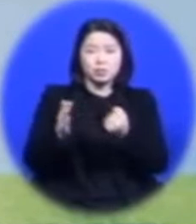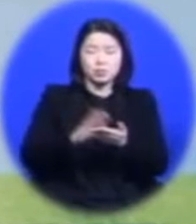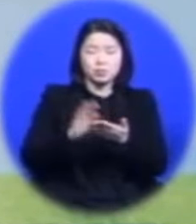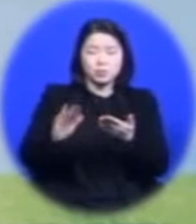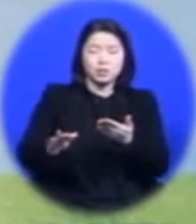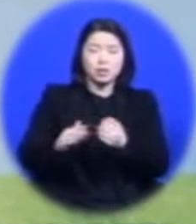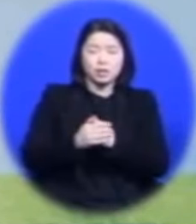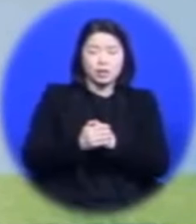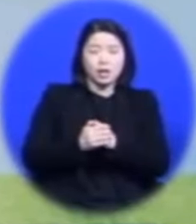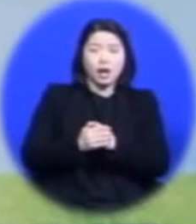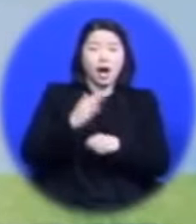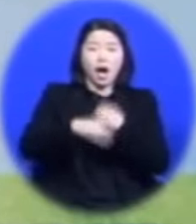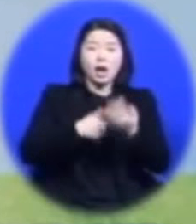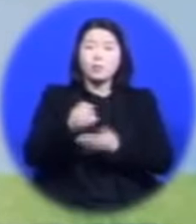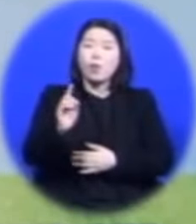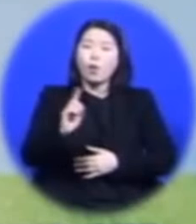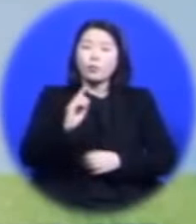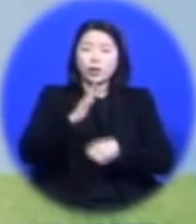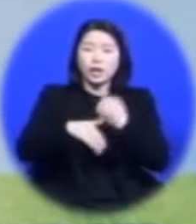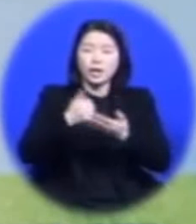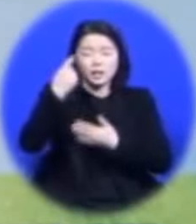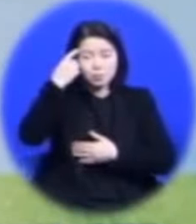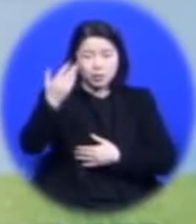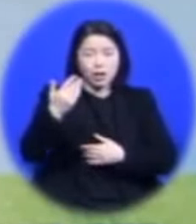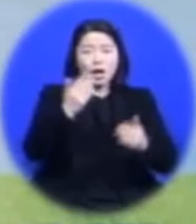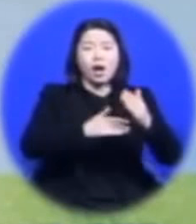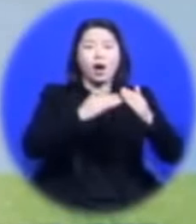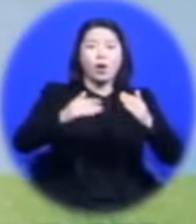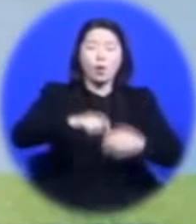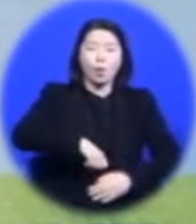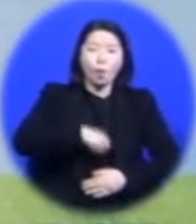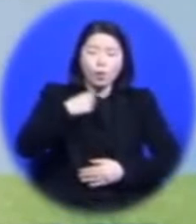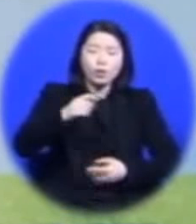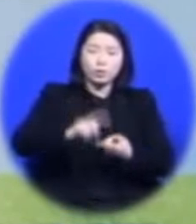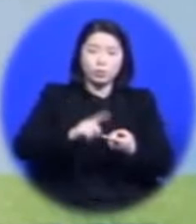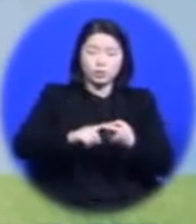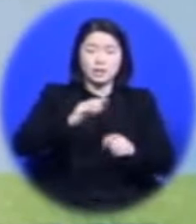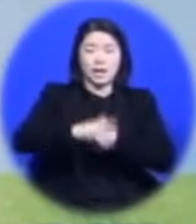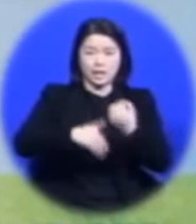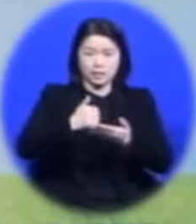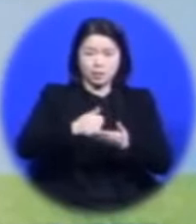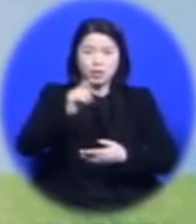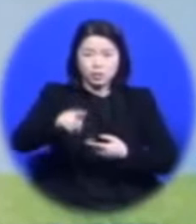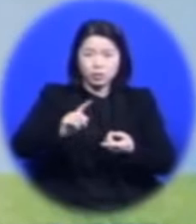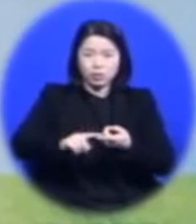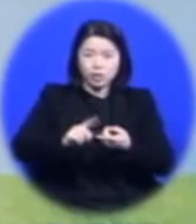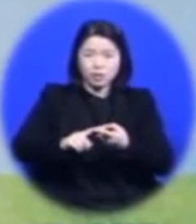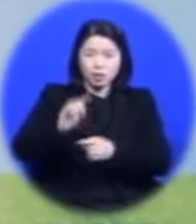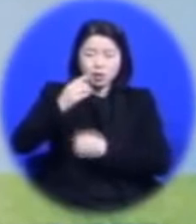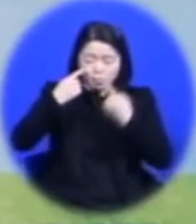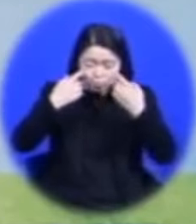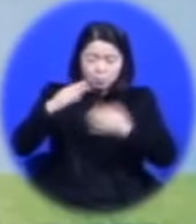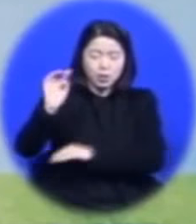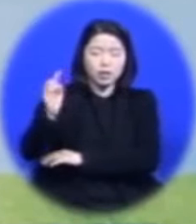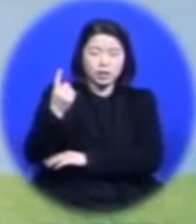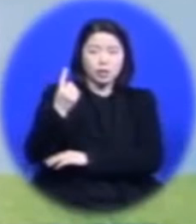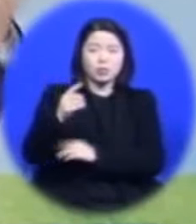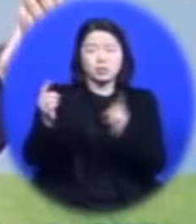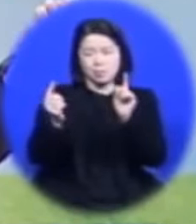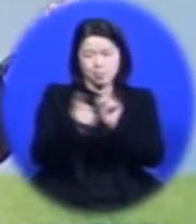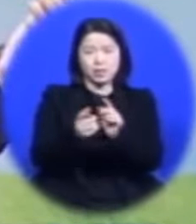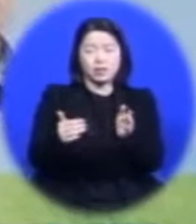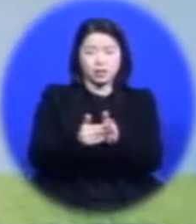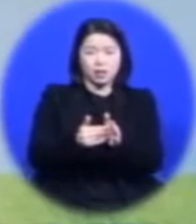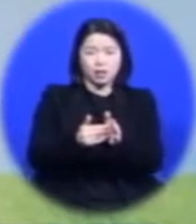하나님은 어떤 하나님이시지 공의로우신 하나님이 있어요 그걸 다윗이 분명히 만났어요 하나님을